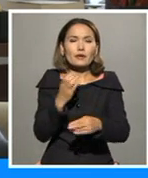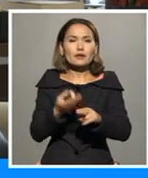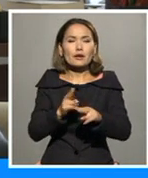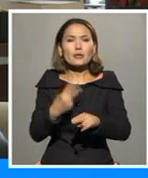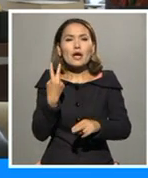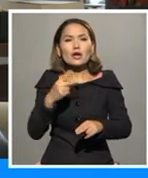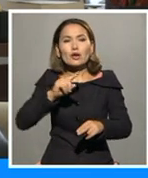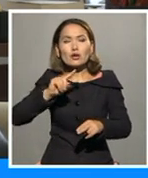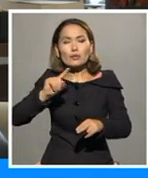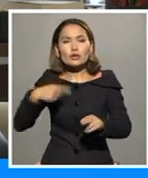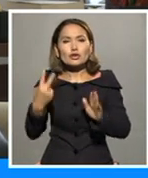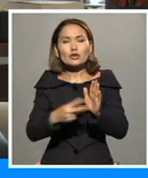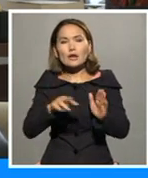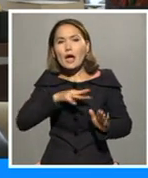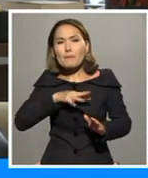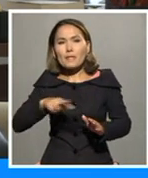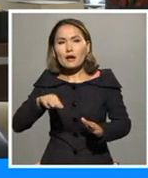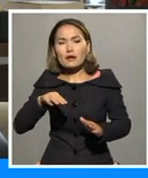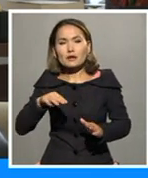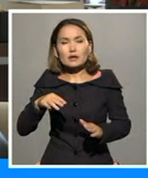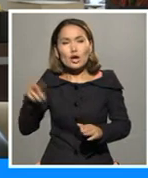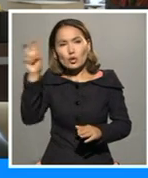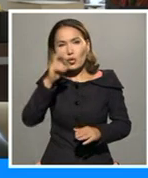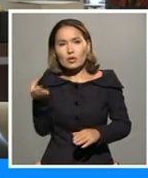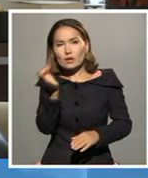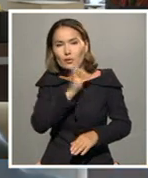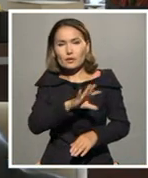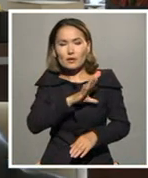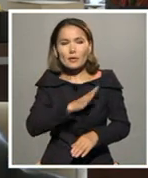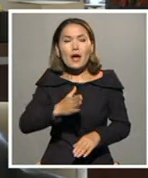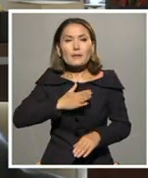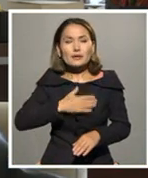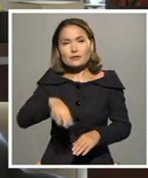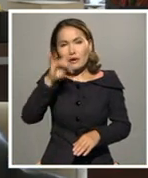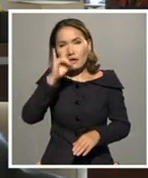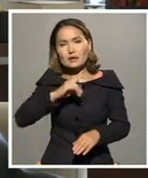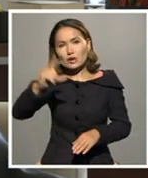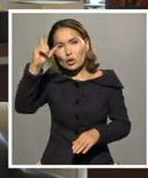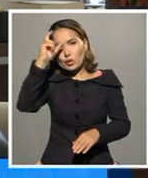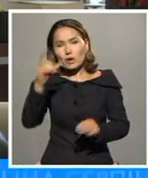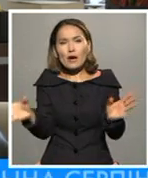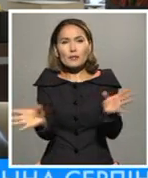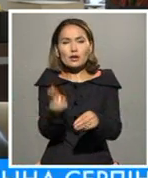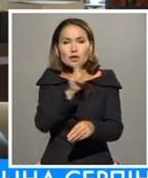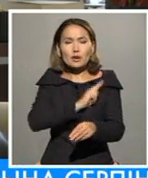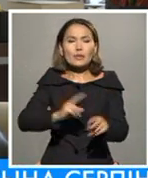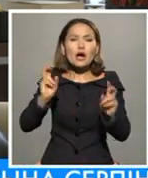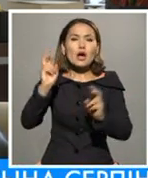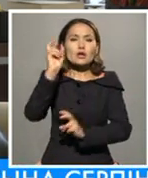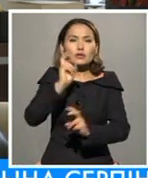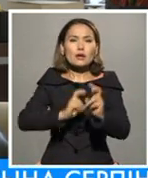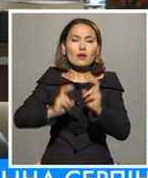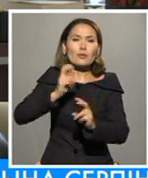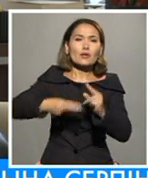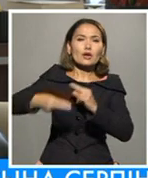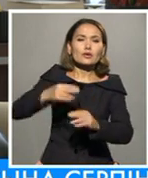миллиард долларды құраған. Енді мына біз ұсынып отырған еркін сауда аймағы бұл көрсеткішті кезең-кезеңмен арттырады. Бірақ бұл жерде тек сауда айналымымен шектеліп